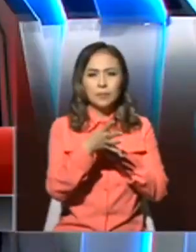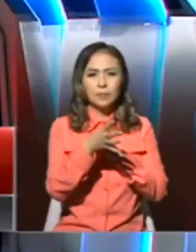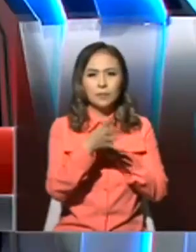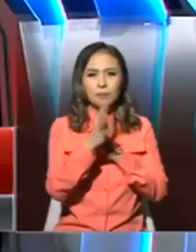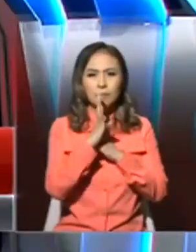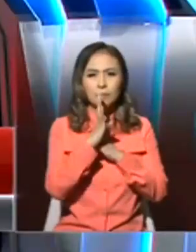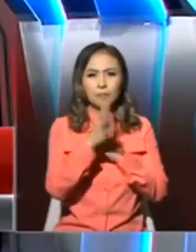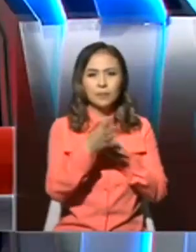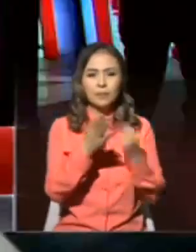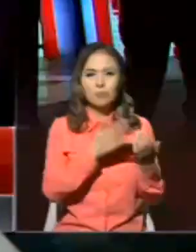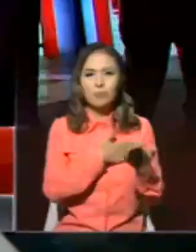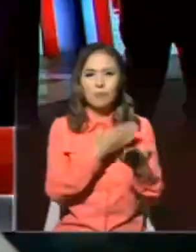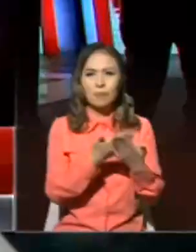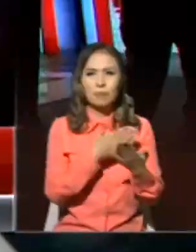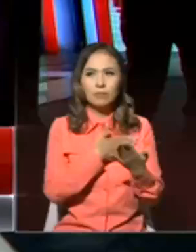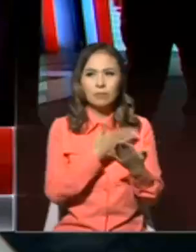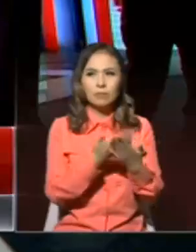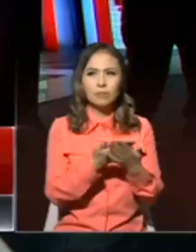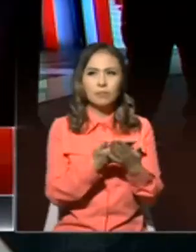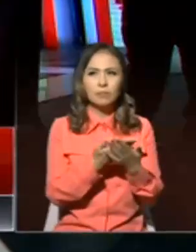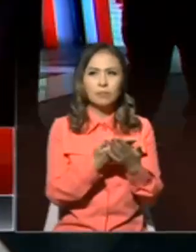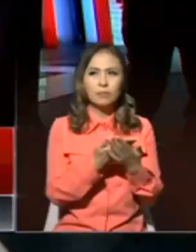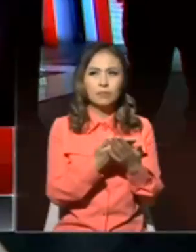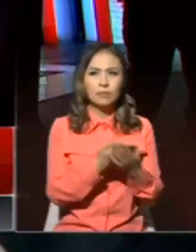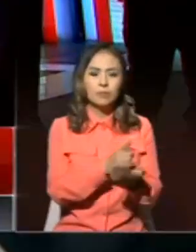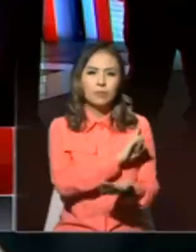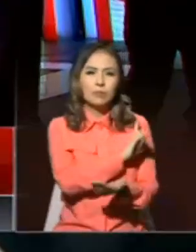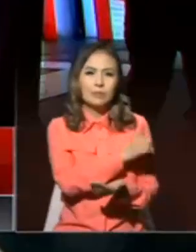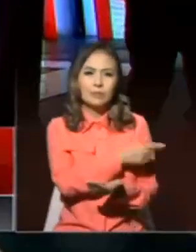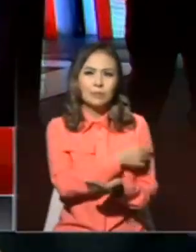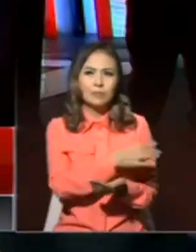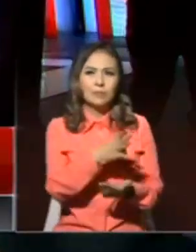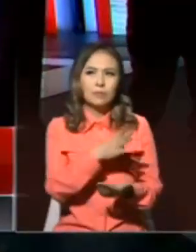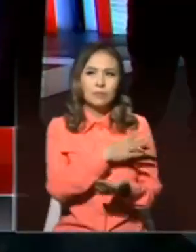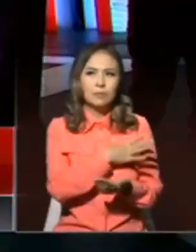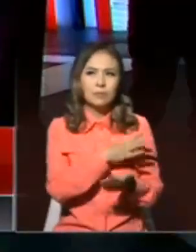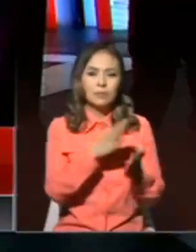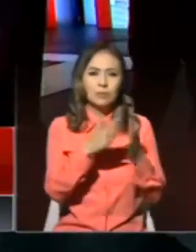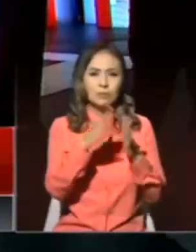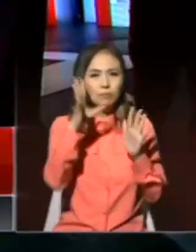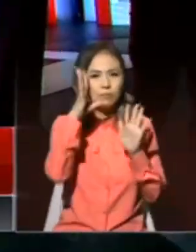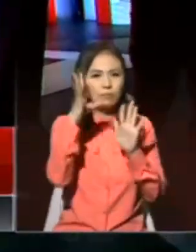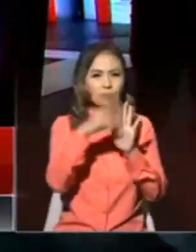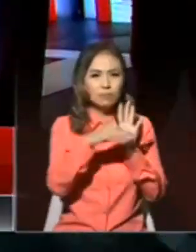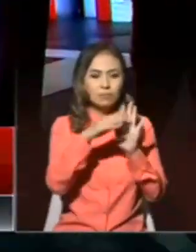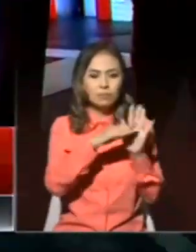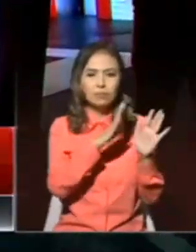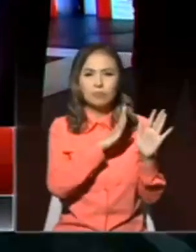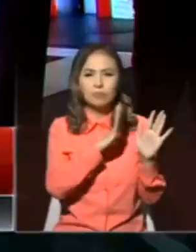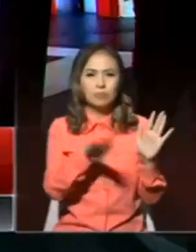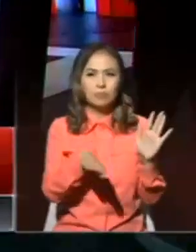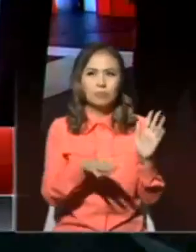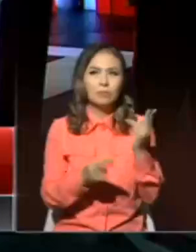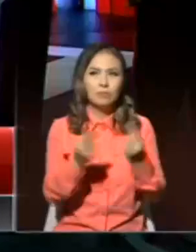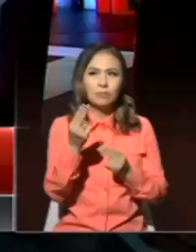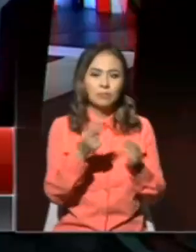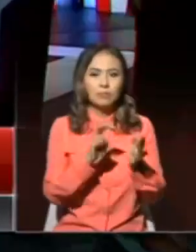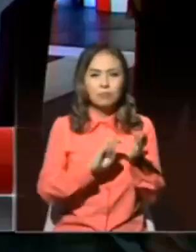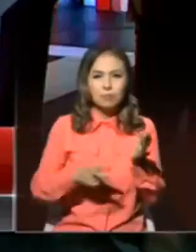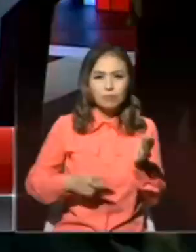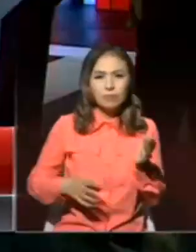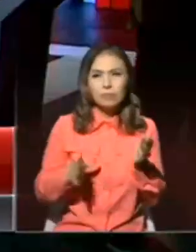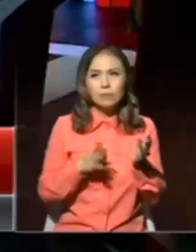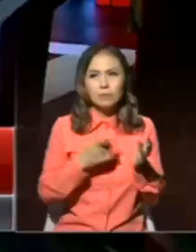4 жылында бір активный дейді ғой, жаңағындай қатты берілген себебім даже үйге қонбайтын кездер болды. Бұл ойыннан қашып жүретін кездерім